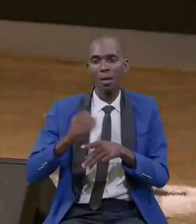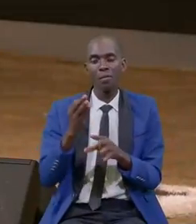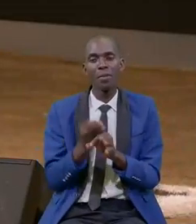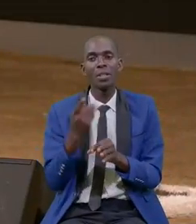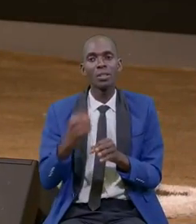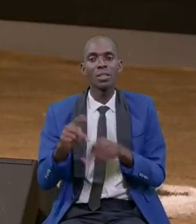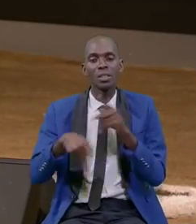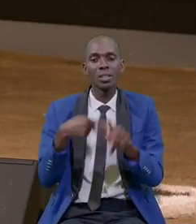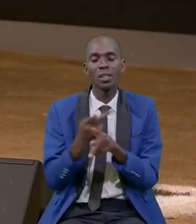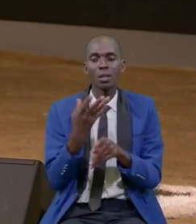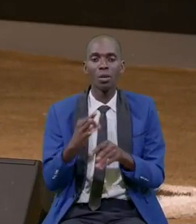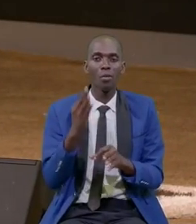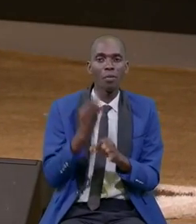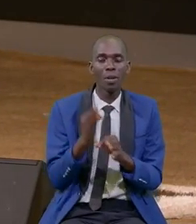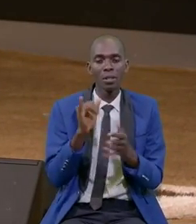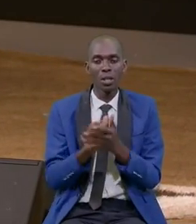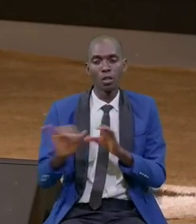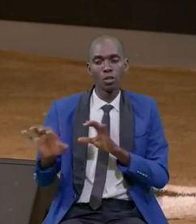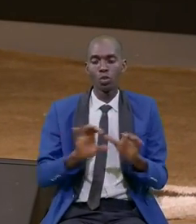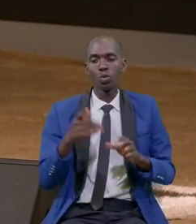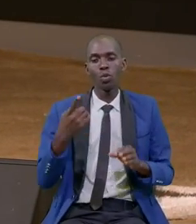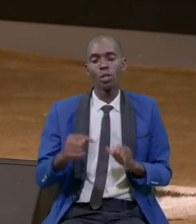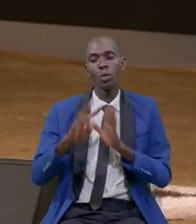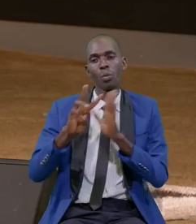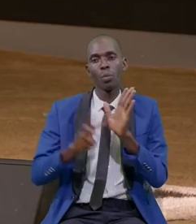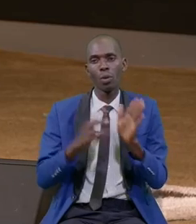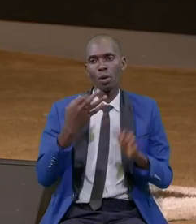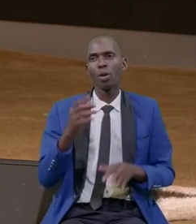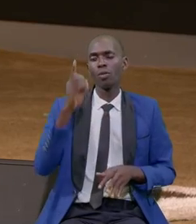genre de foi qui fait la volonté de Dieu,